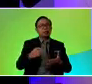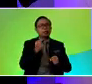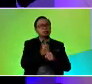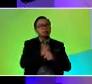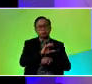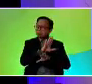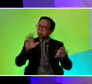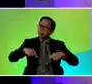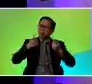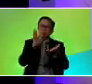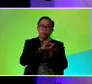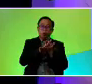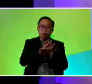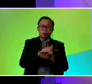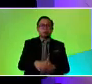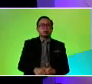payahlah pergi sekolah